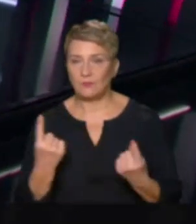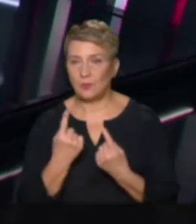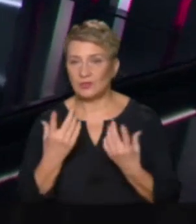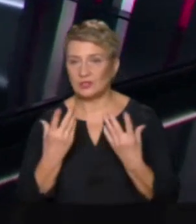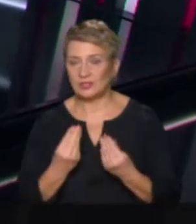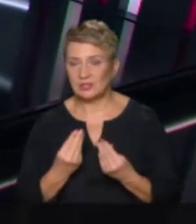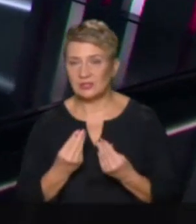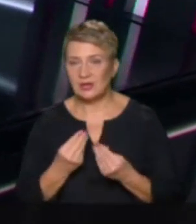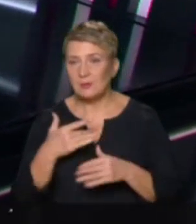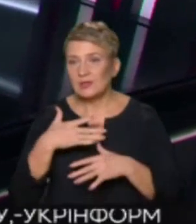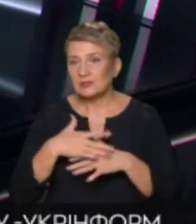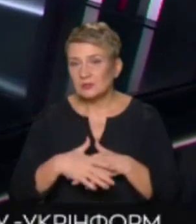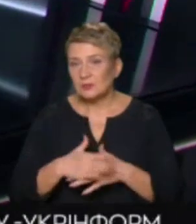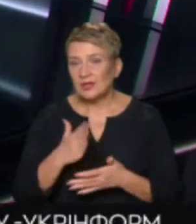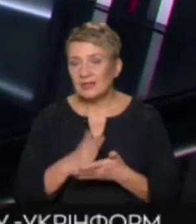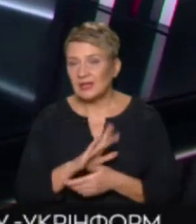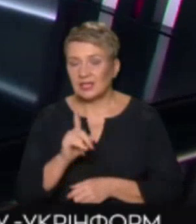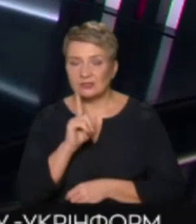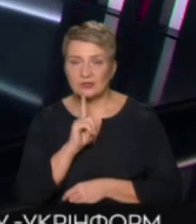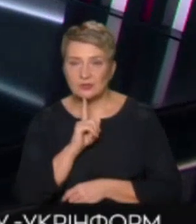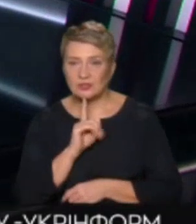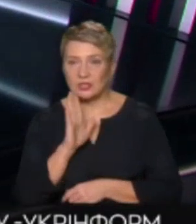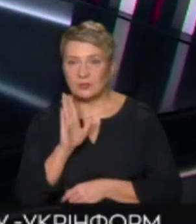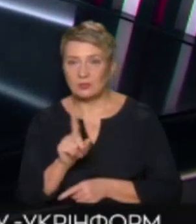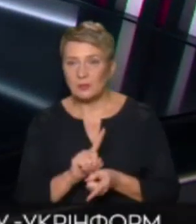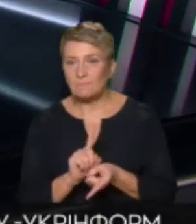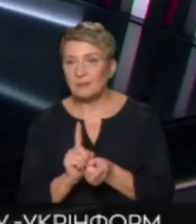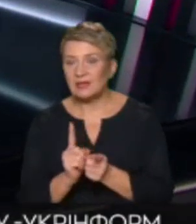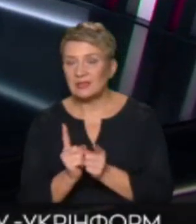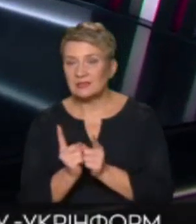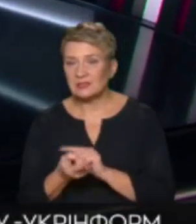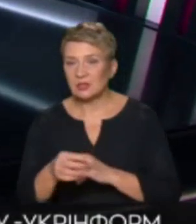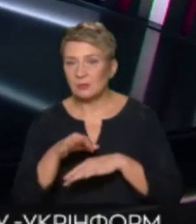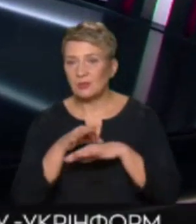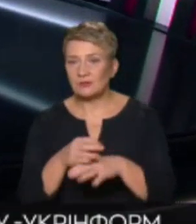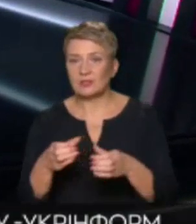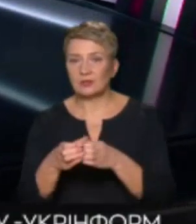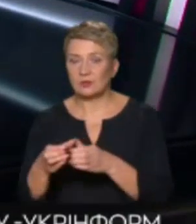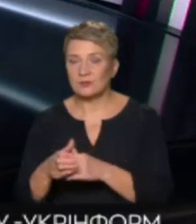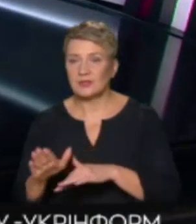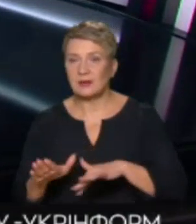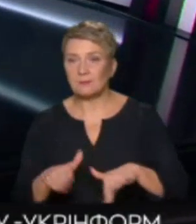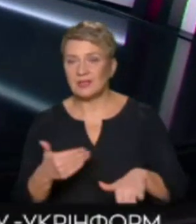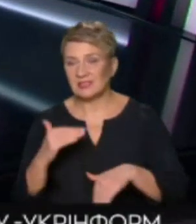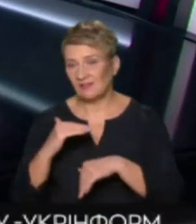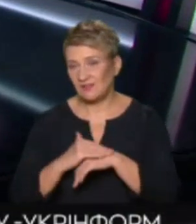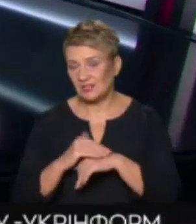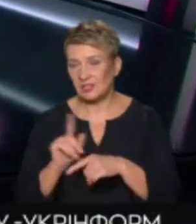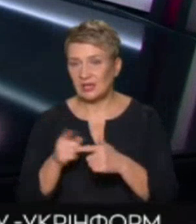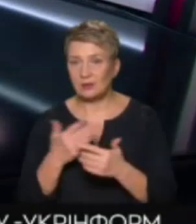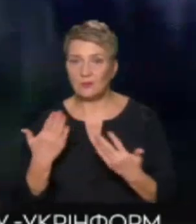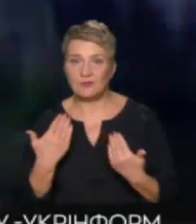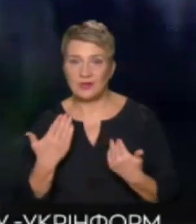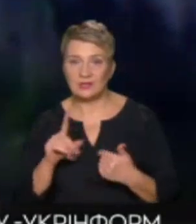є зручно, тому будемо перелаштовуватися під проведення груп після робочого дня або в вихідний для того, щоб